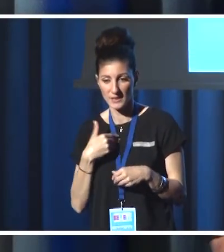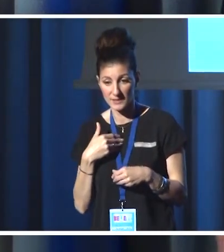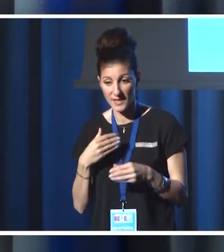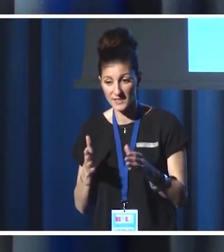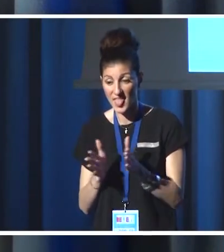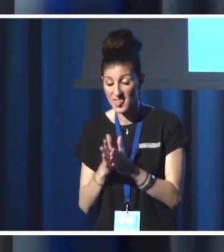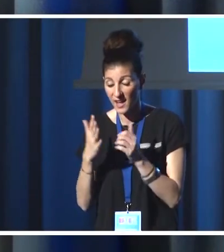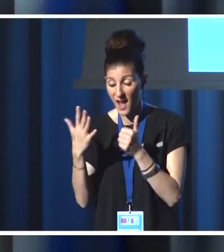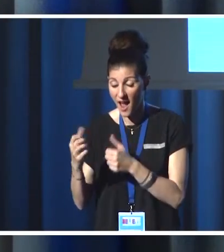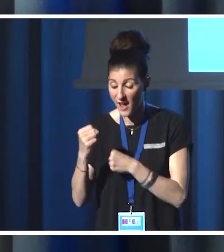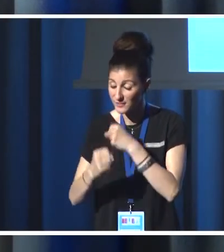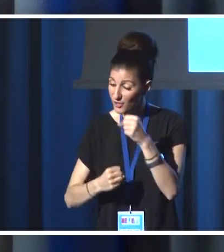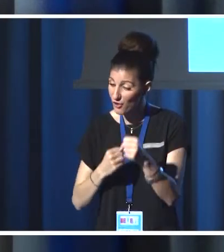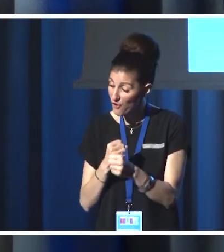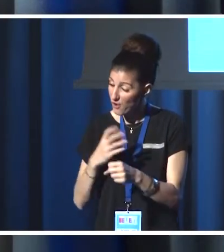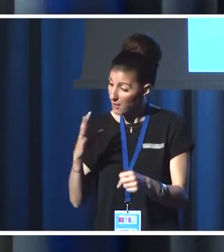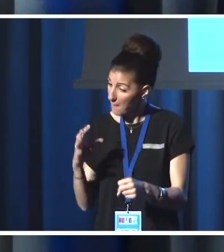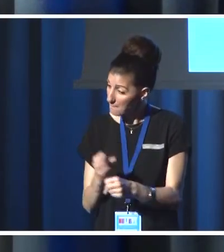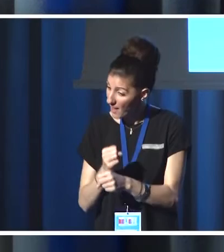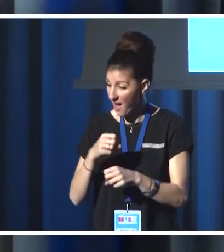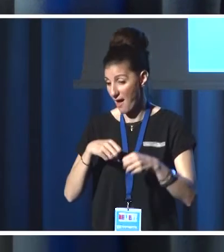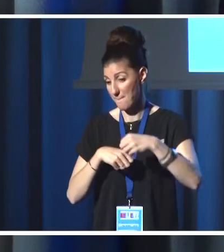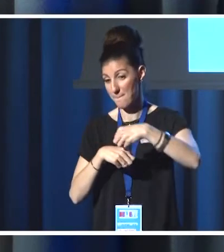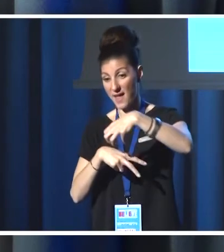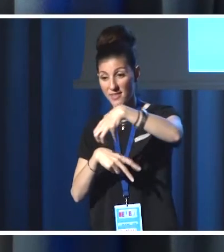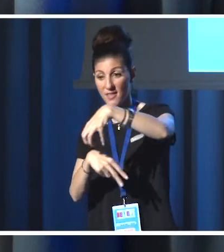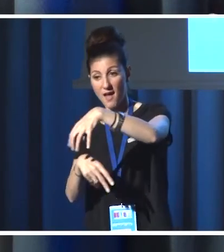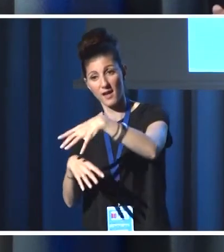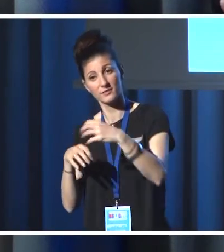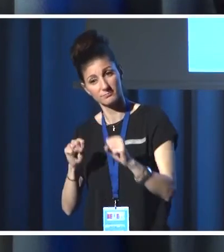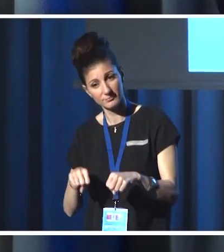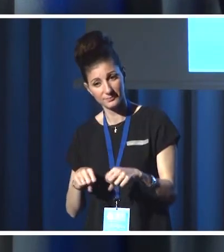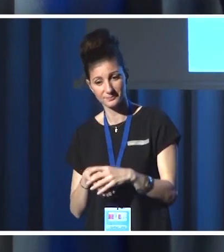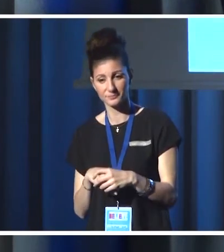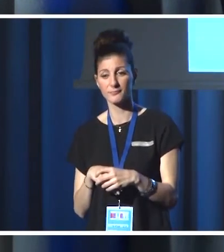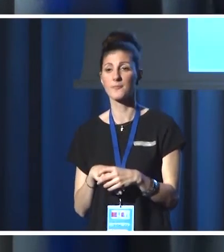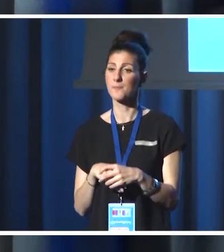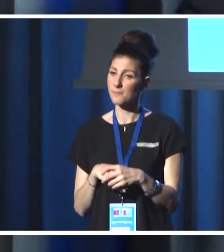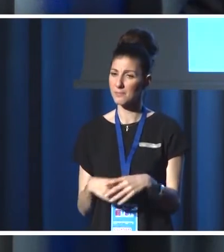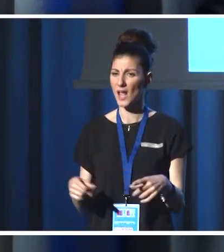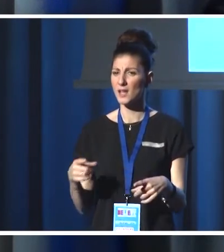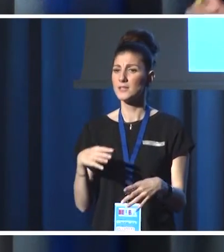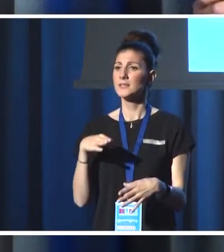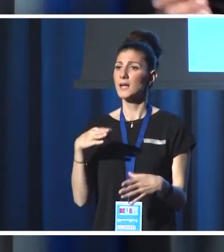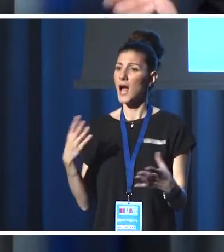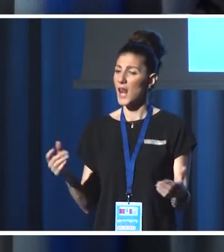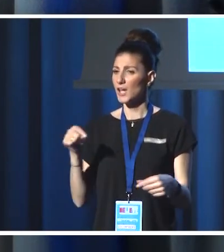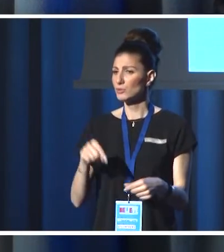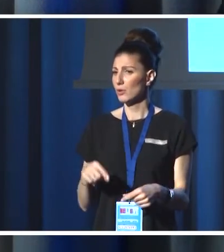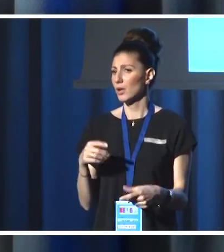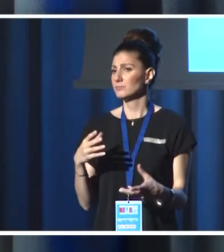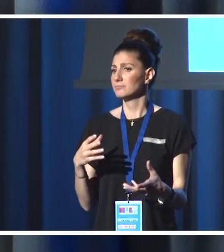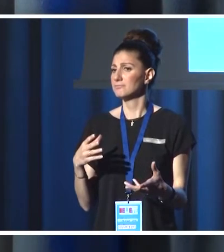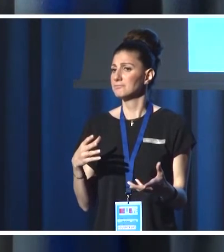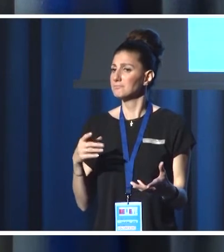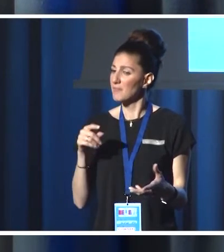και θα πει κάποιος ότι όλα αυτά που μας λες είναι ωραία η πτήση το γενικά τα συναισθήματα